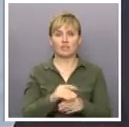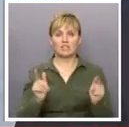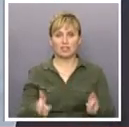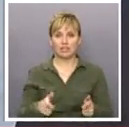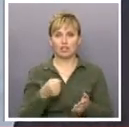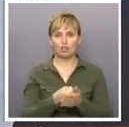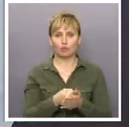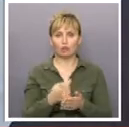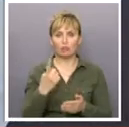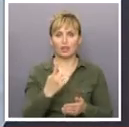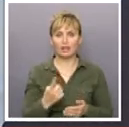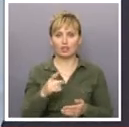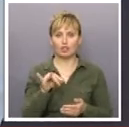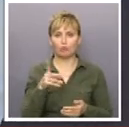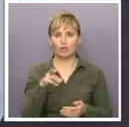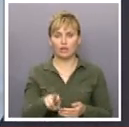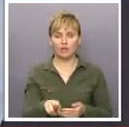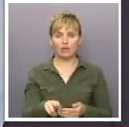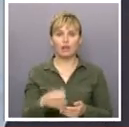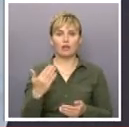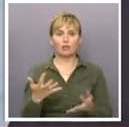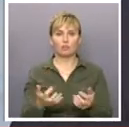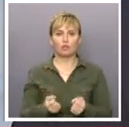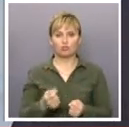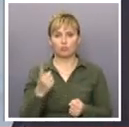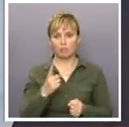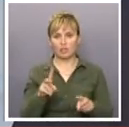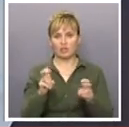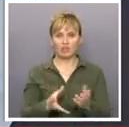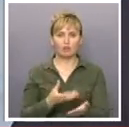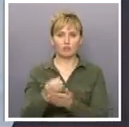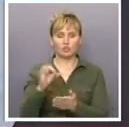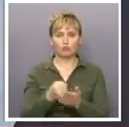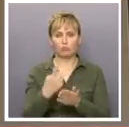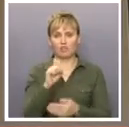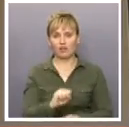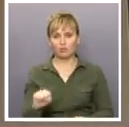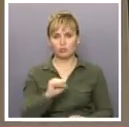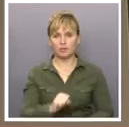до 1 июля, они получат первый транш компенсации до 1 августа.